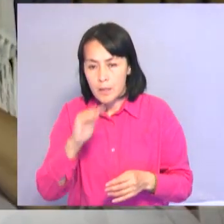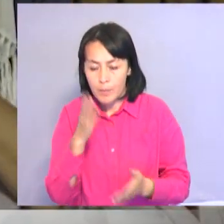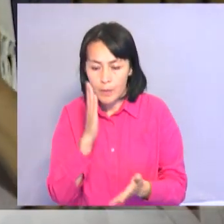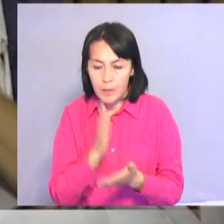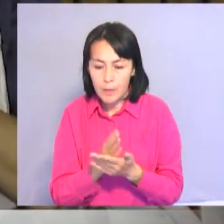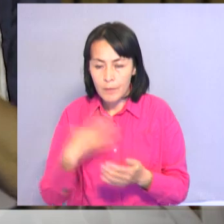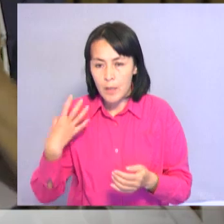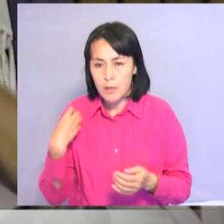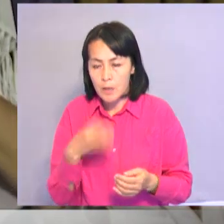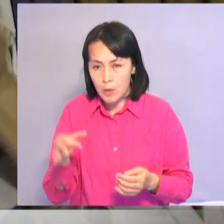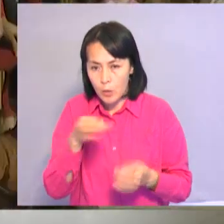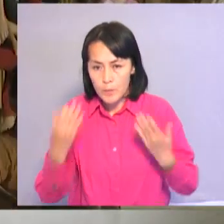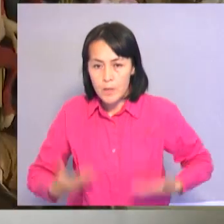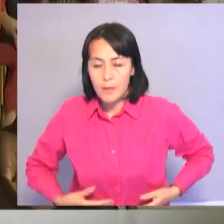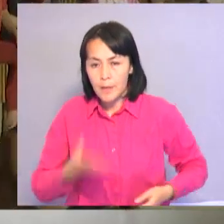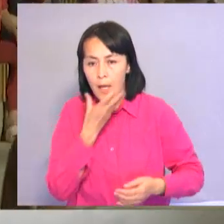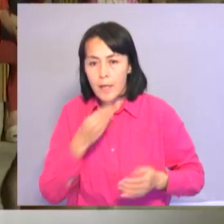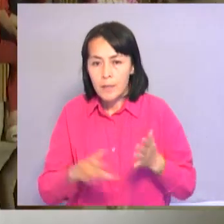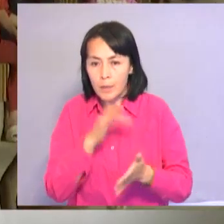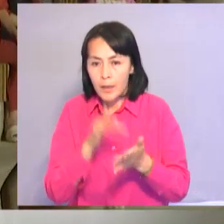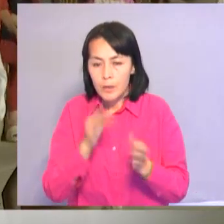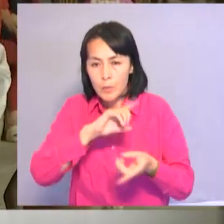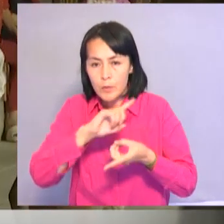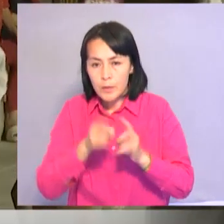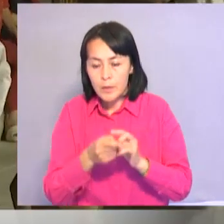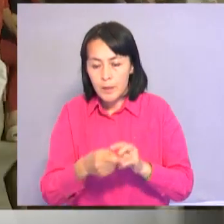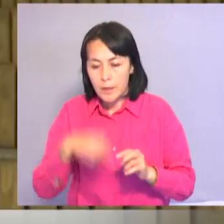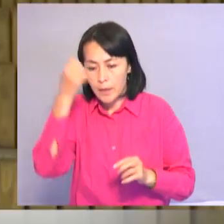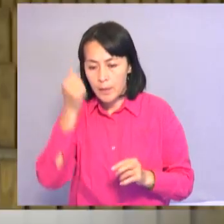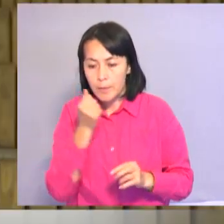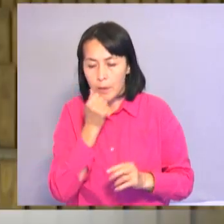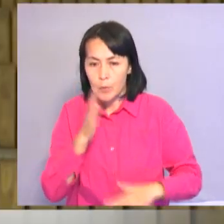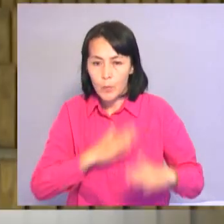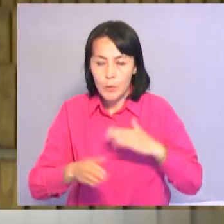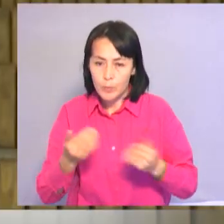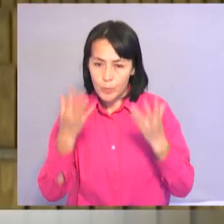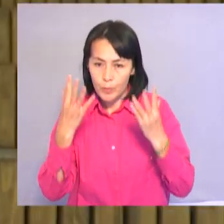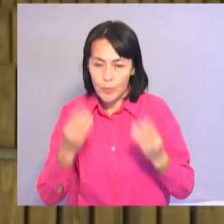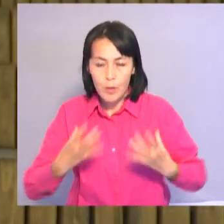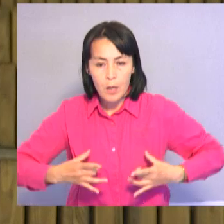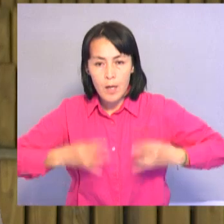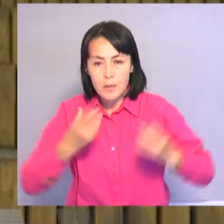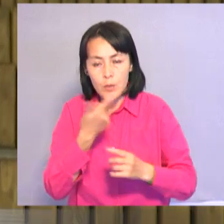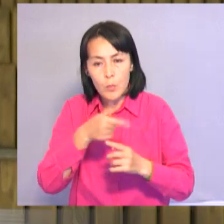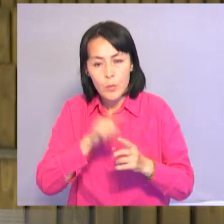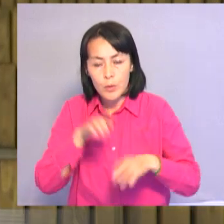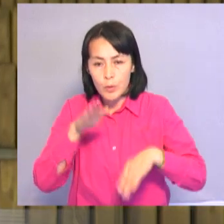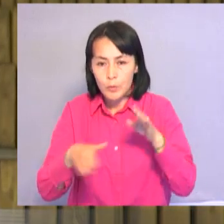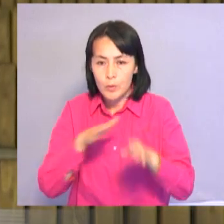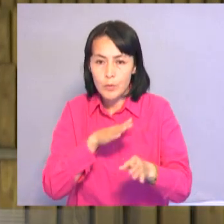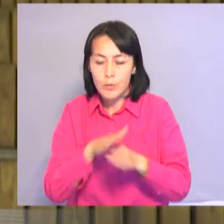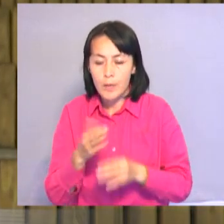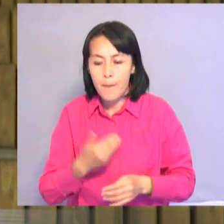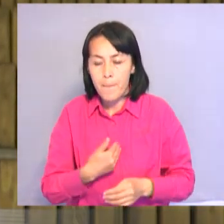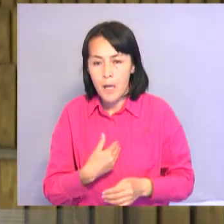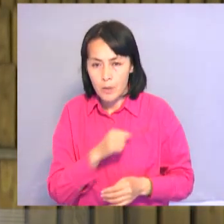бар. Қызылорда облысының тұрғыны шырайлы қаланың өзгергеніне дән риза. Жалпы бүгінгі концерт өте жақсы деңгейде өтті,